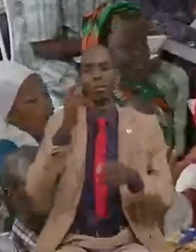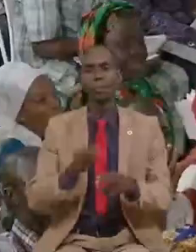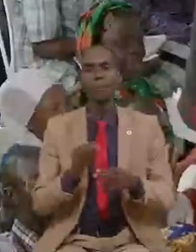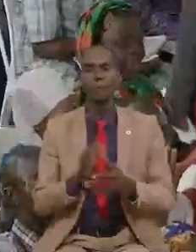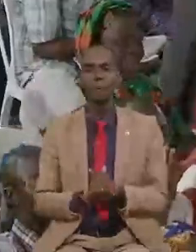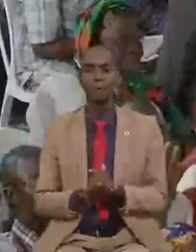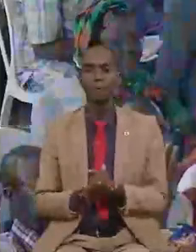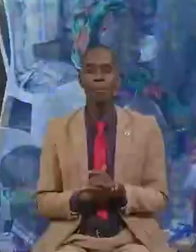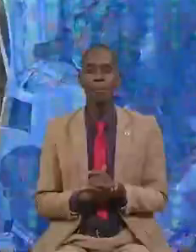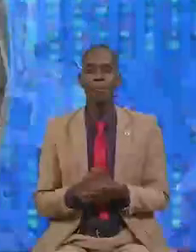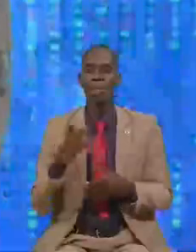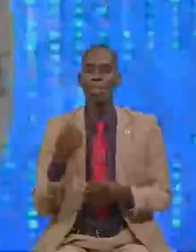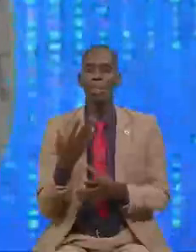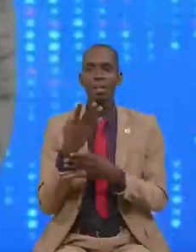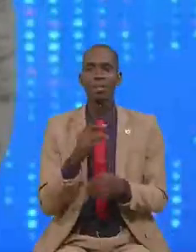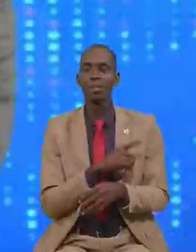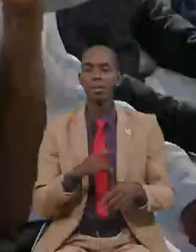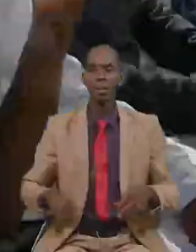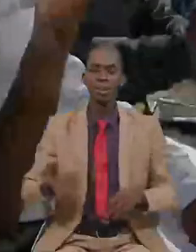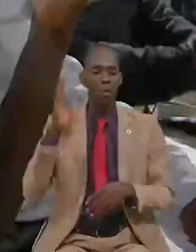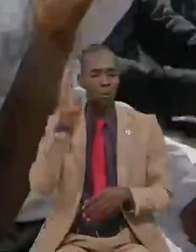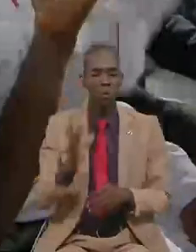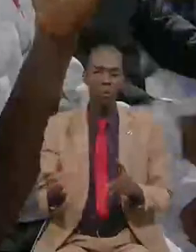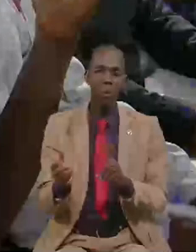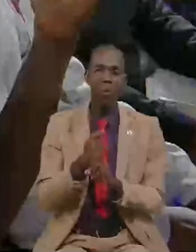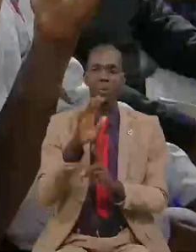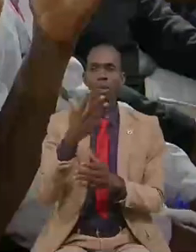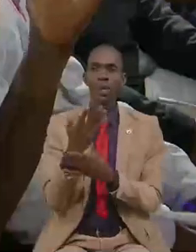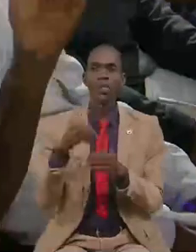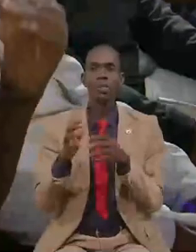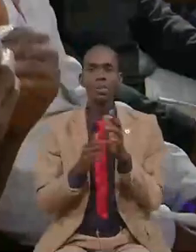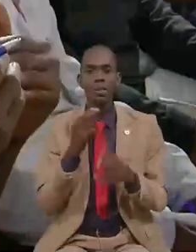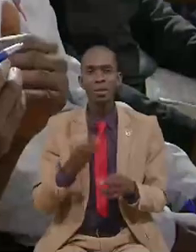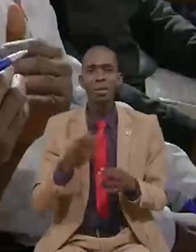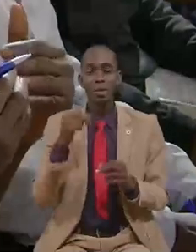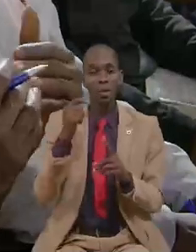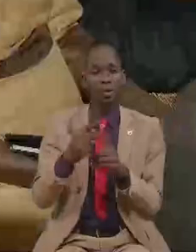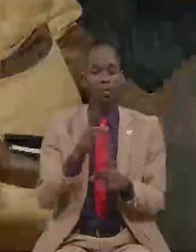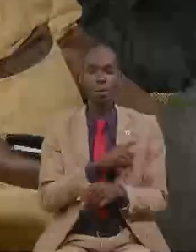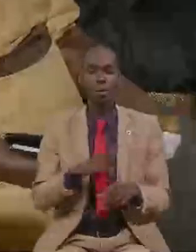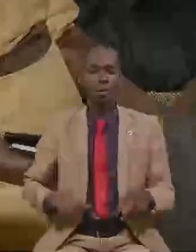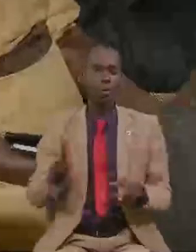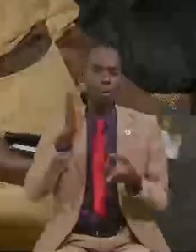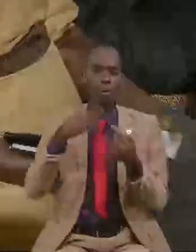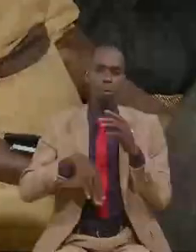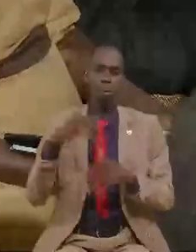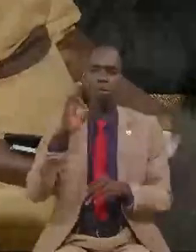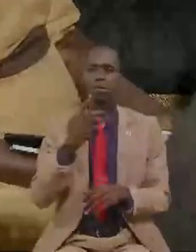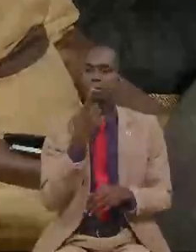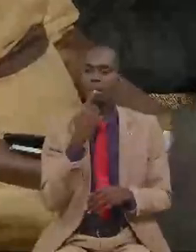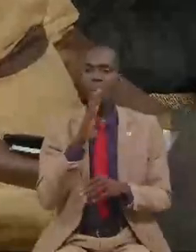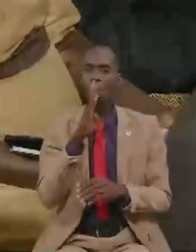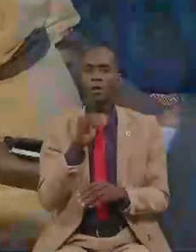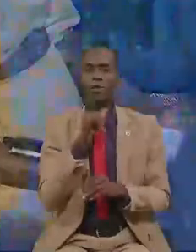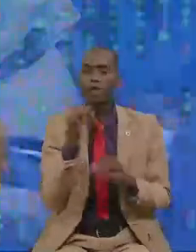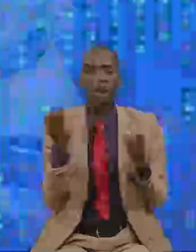La main du Seigneur va te saisir de ta main. La parole de Dieu va venir et sortir de ta bouche. Ne crains pas